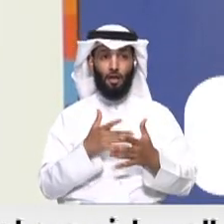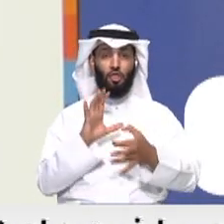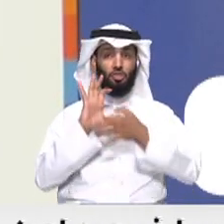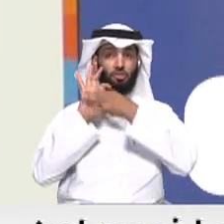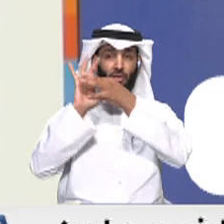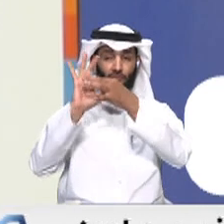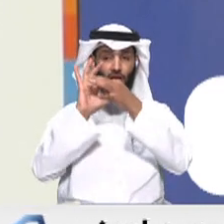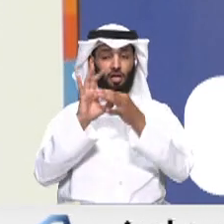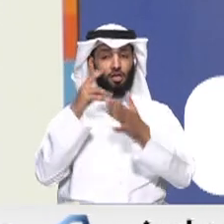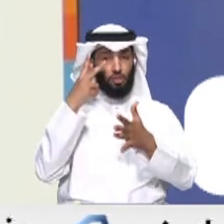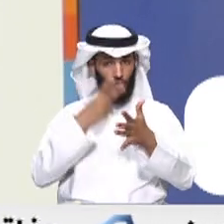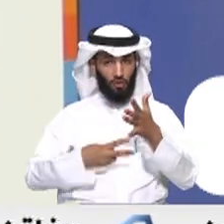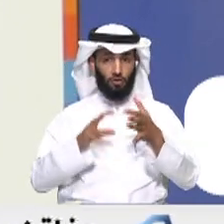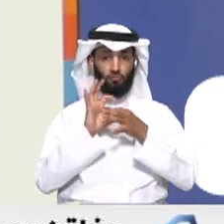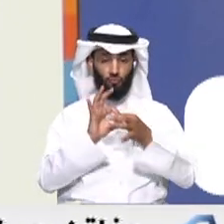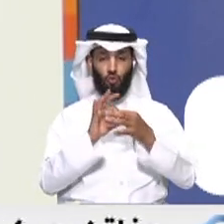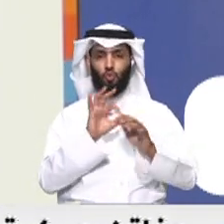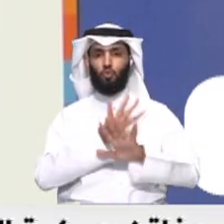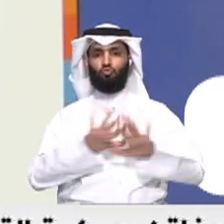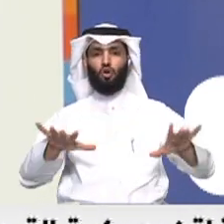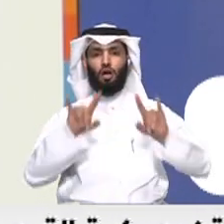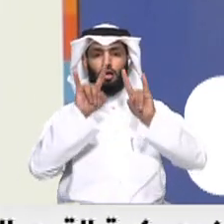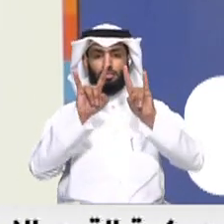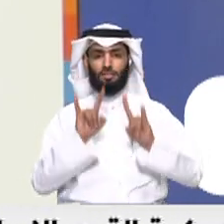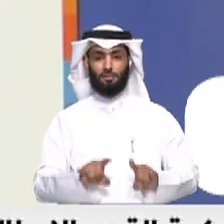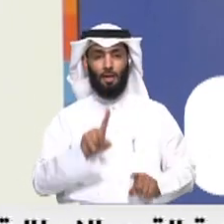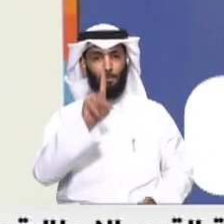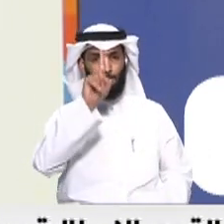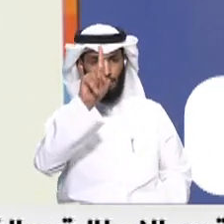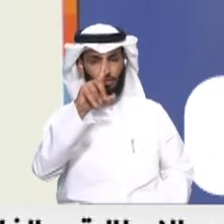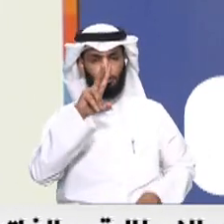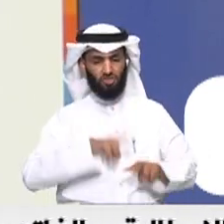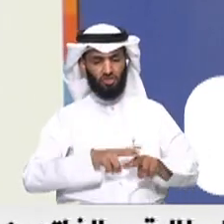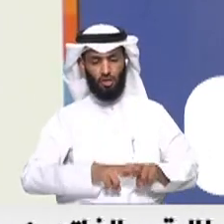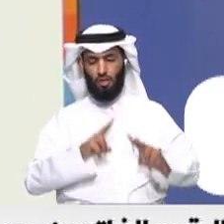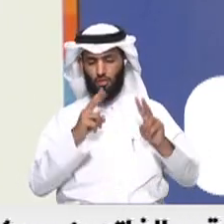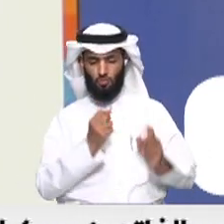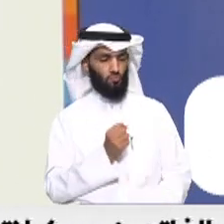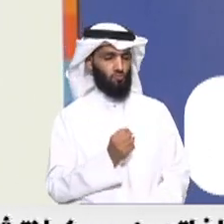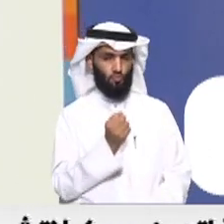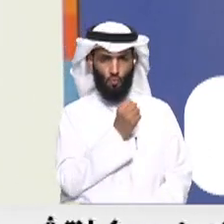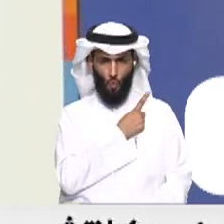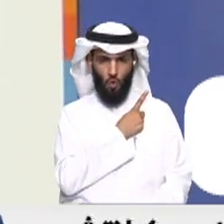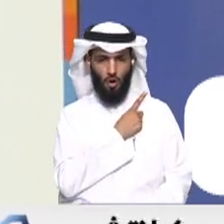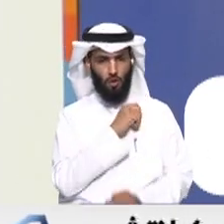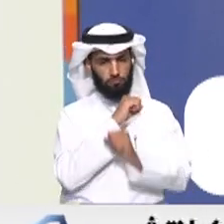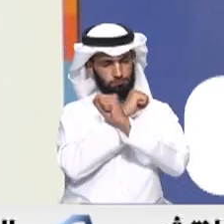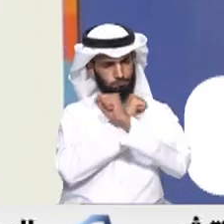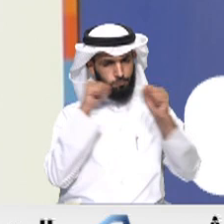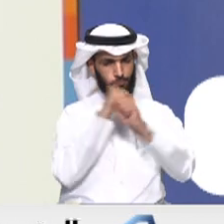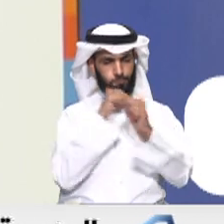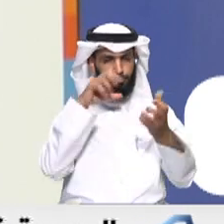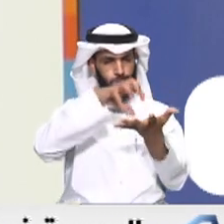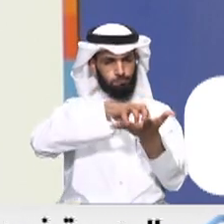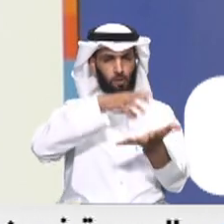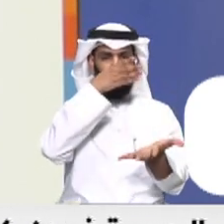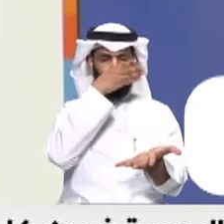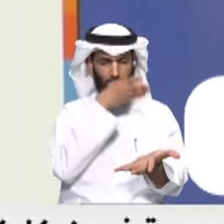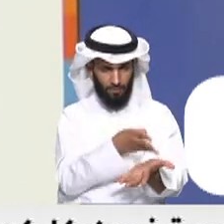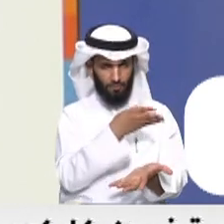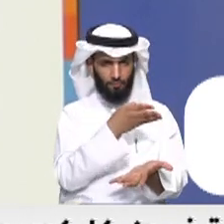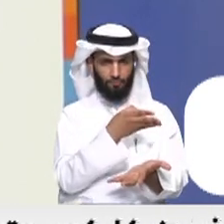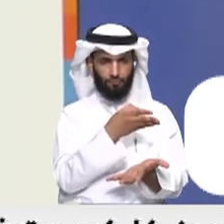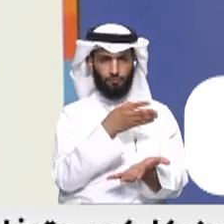الضمانات الشاملة، ما عدا إسرائيل السلطة القائمة بالاحتلال، التي لا تزال ترفض إخضاع جميع